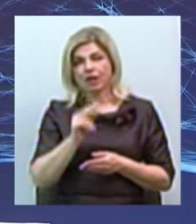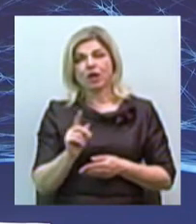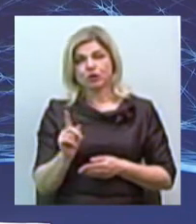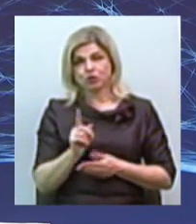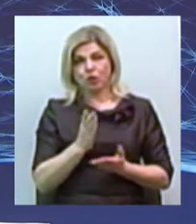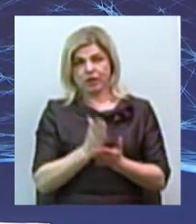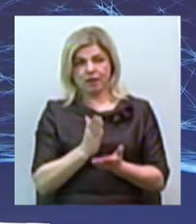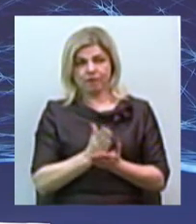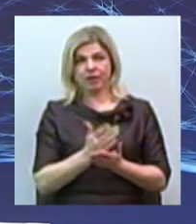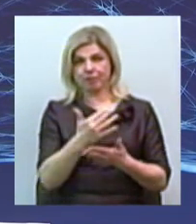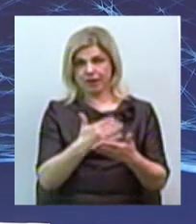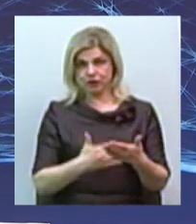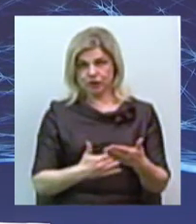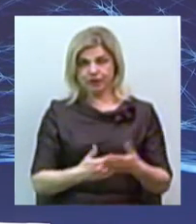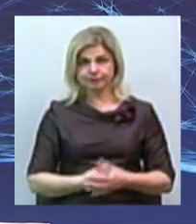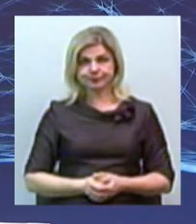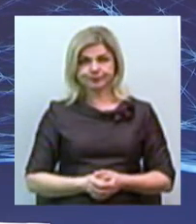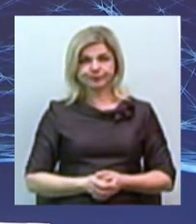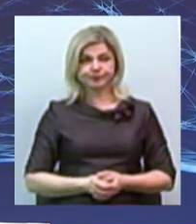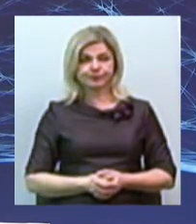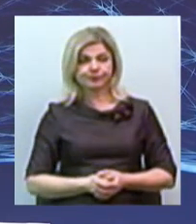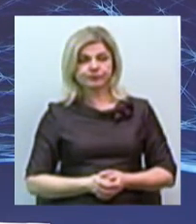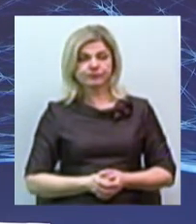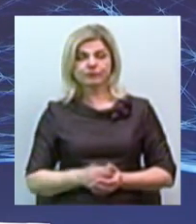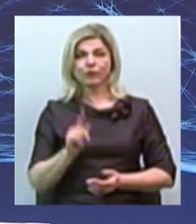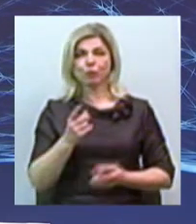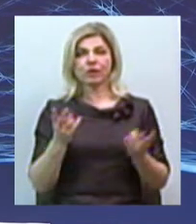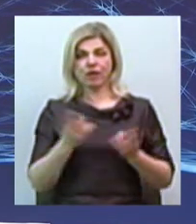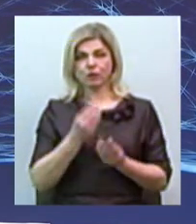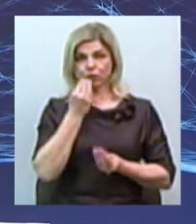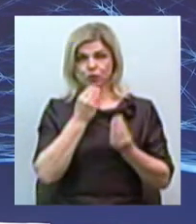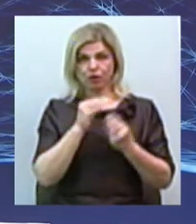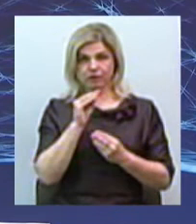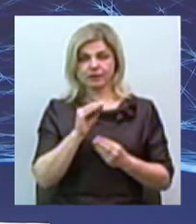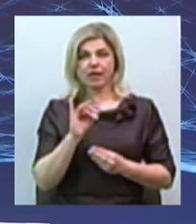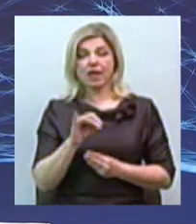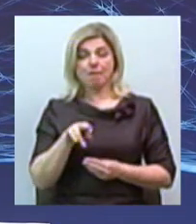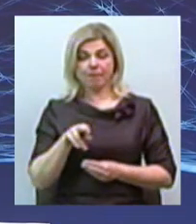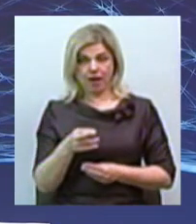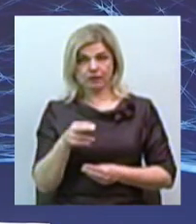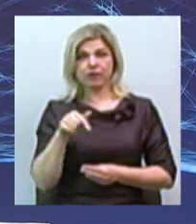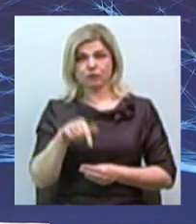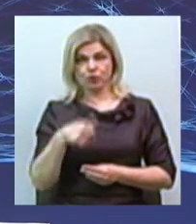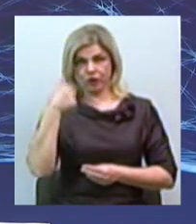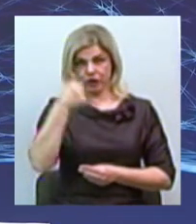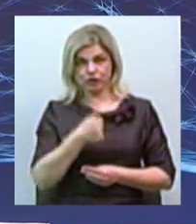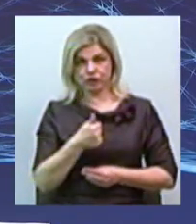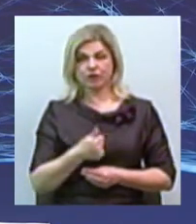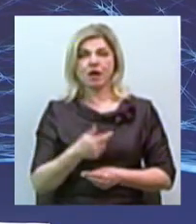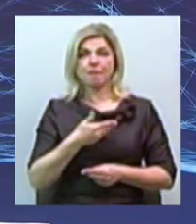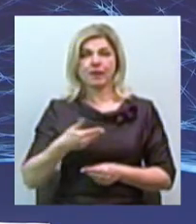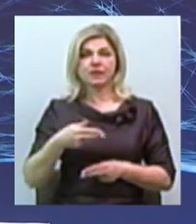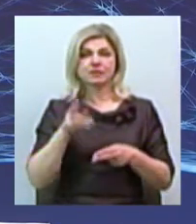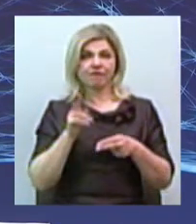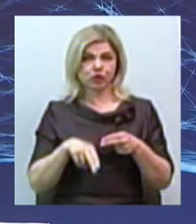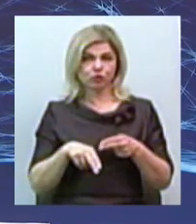я вище перелічила, тому що він потребує удосконалення. І буквально в п'ятницю на цьому тижні ми